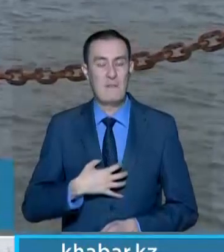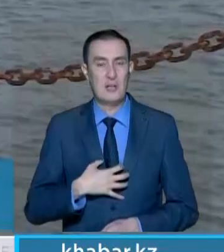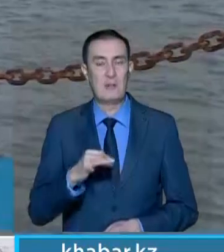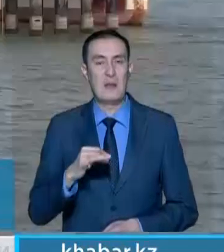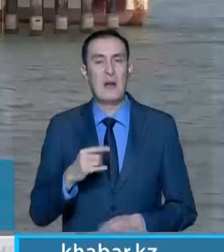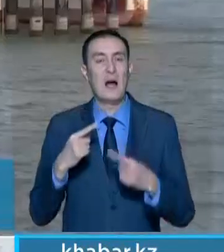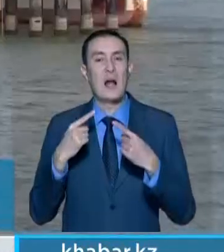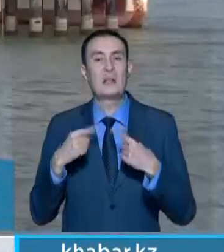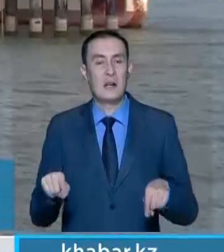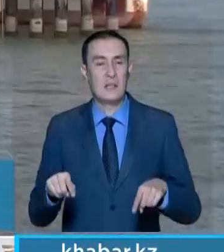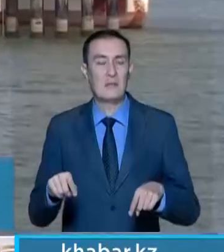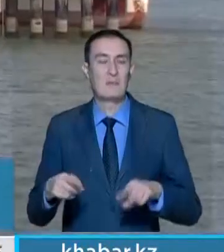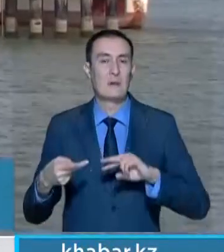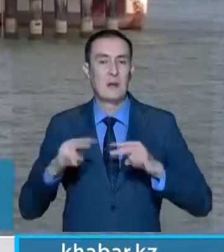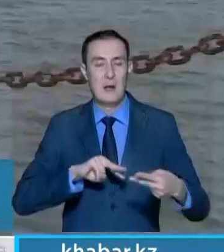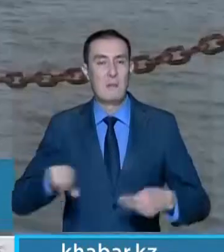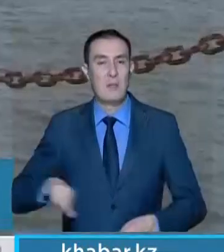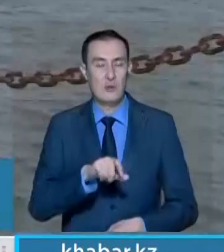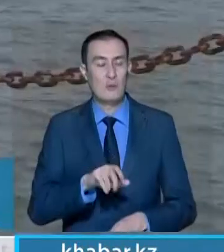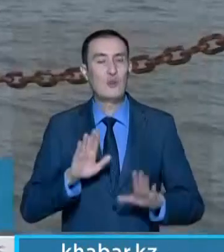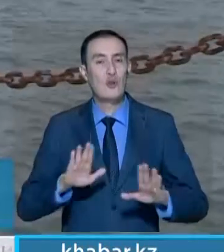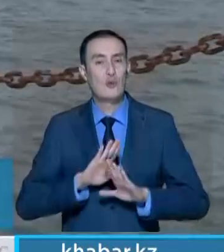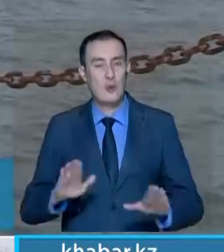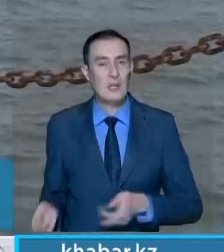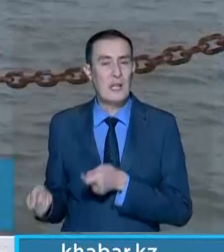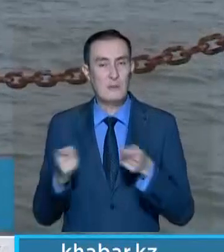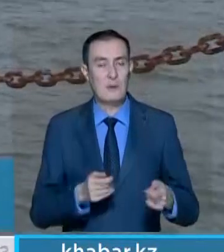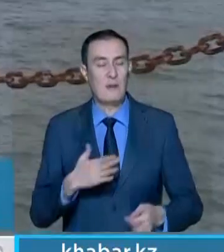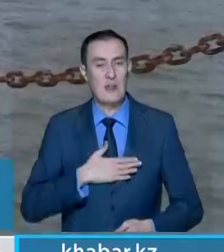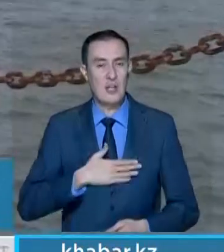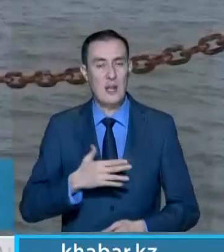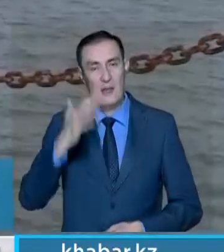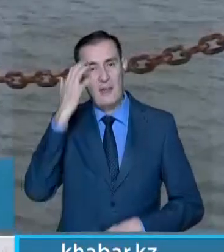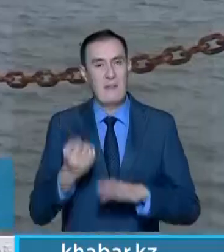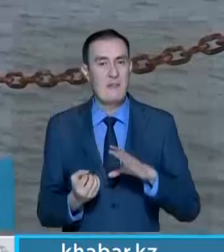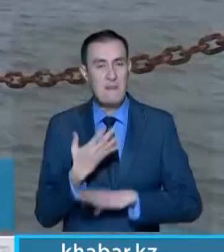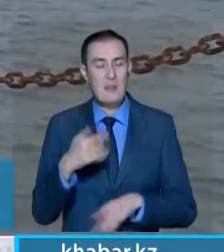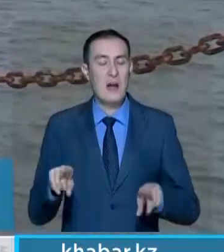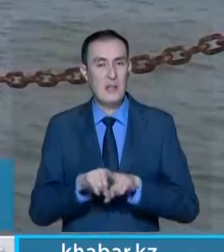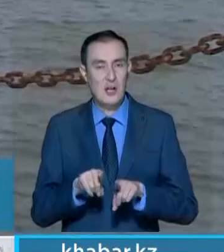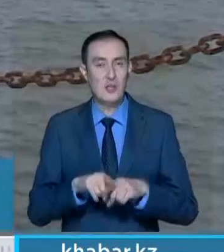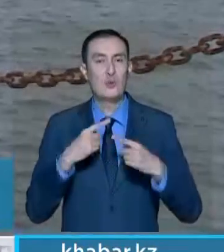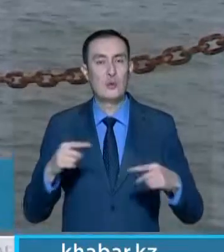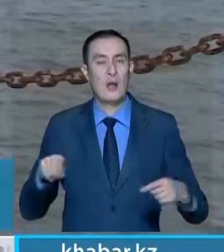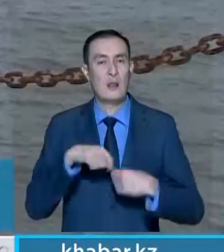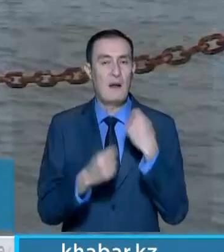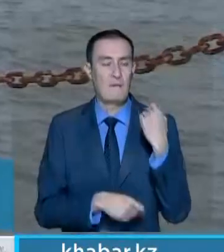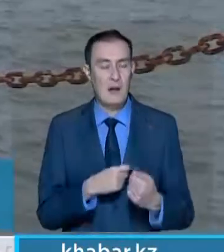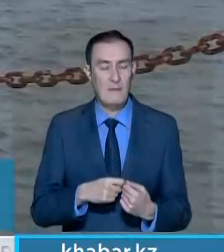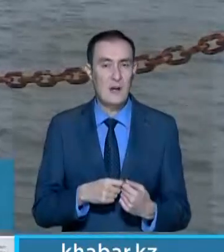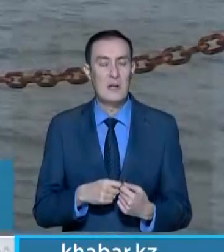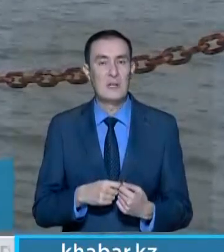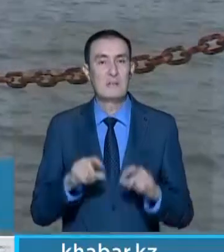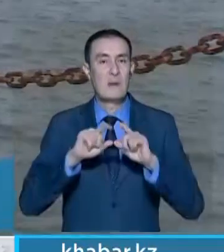и альтернативным маршрутом. И, кстати, не только для транспортировки нашей казахстанской нефти, но и других товаров с